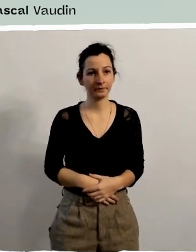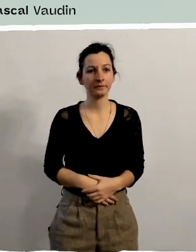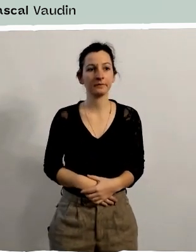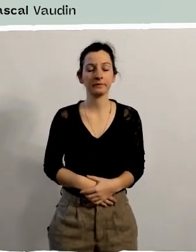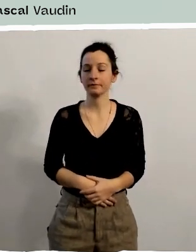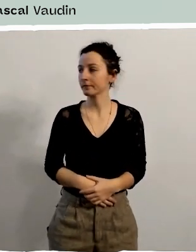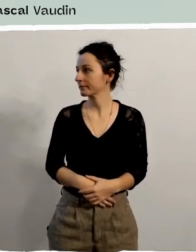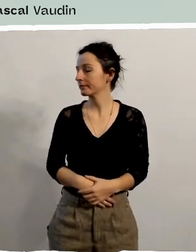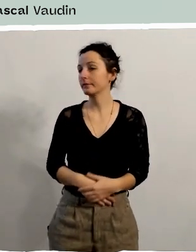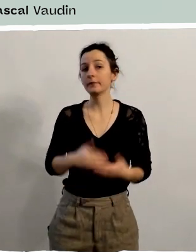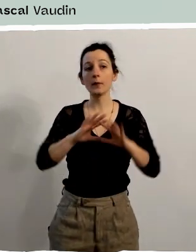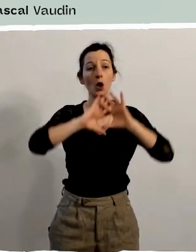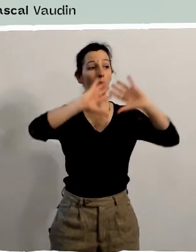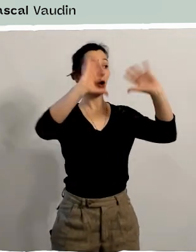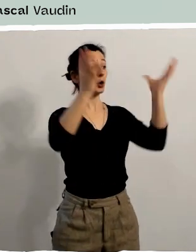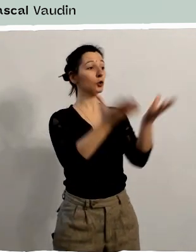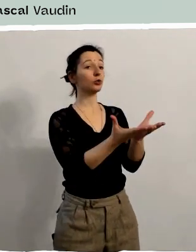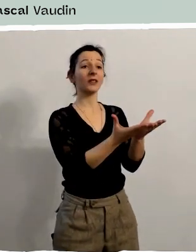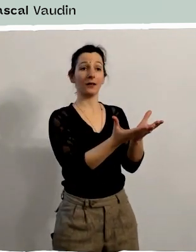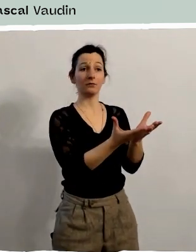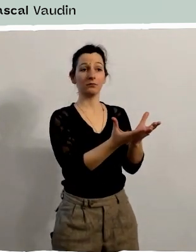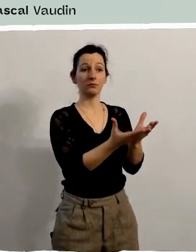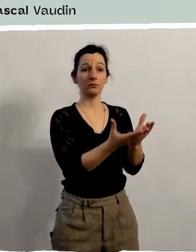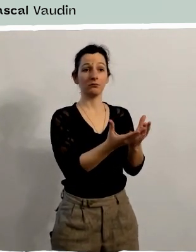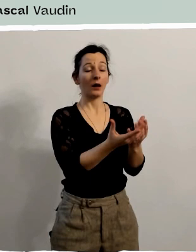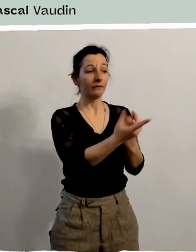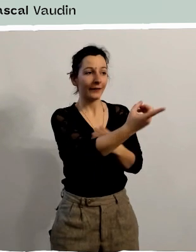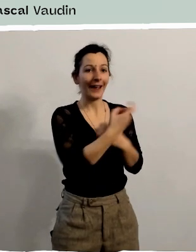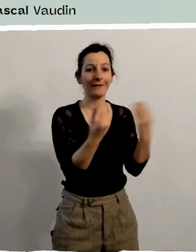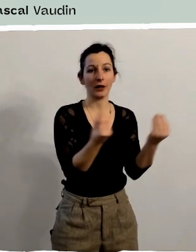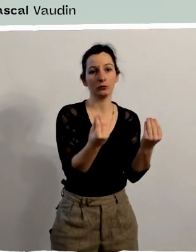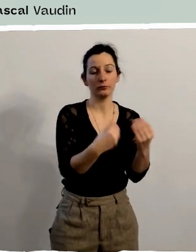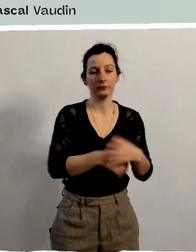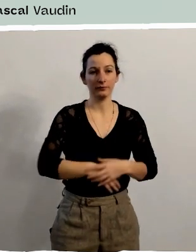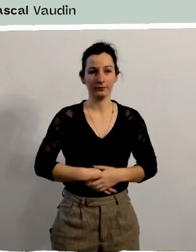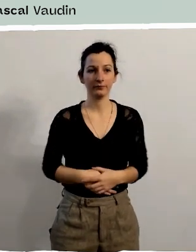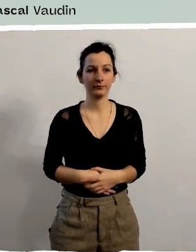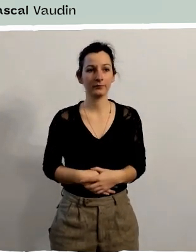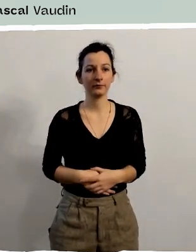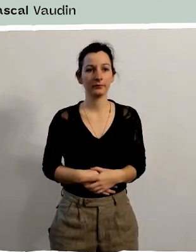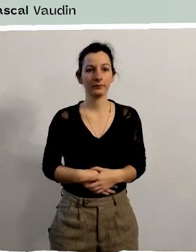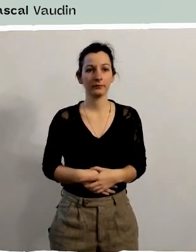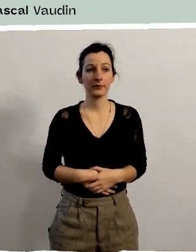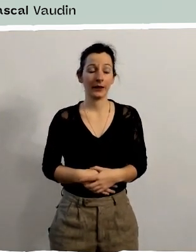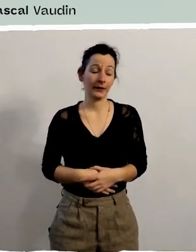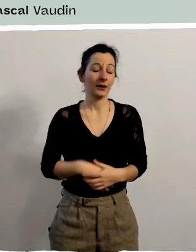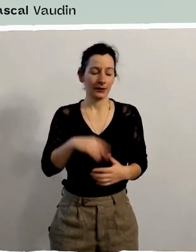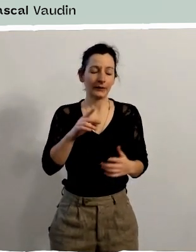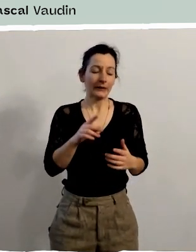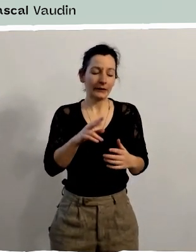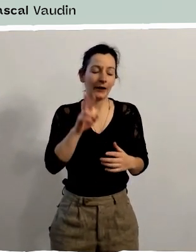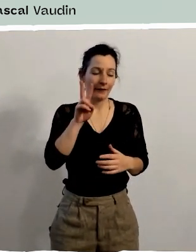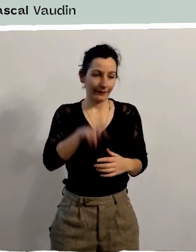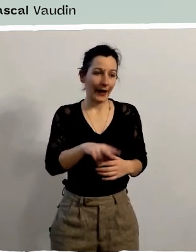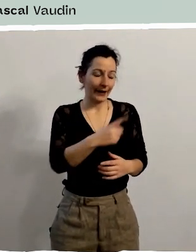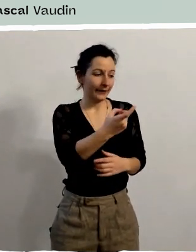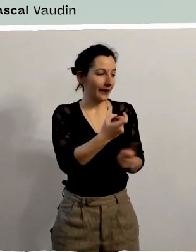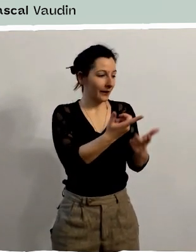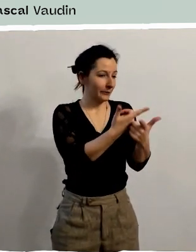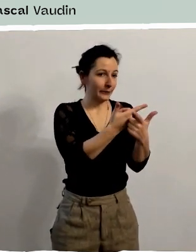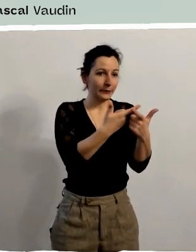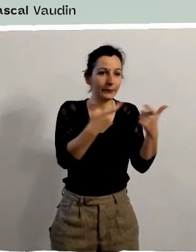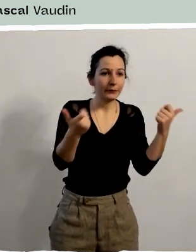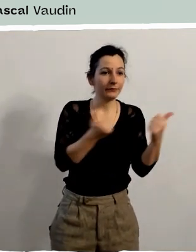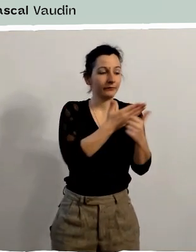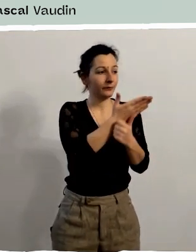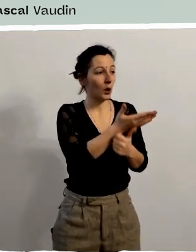Alors, ces perturbateurs endocriniens, où les trouve-t-on? Eh bien, c'est assez vaste et divers. Hein. Donc, dans les j'en ai